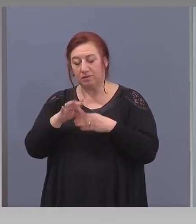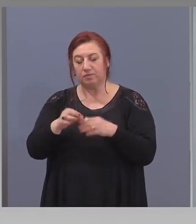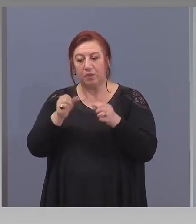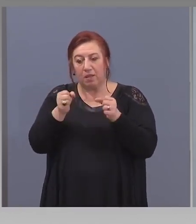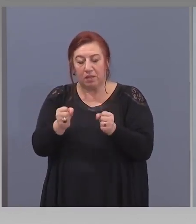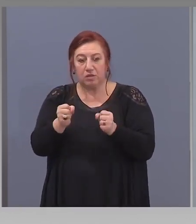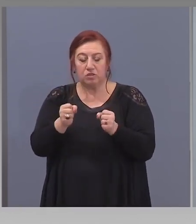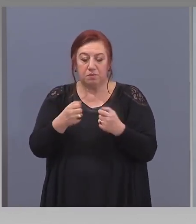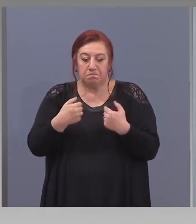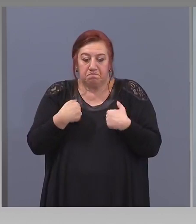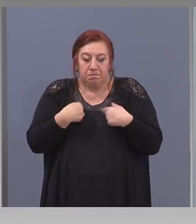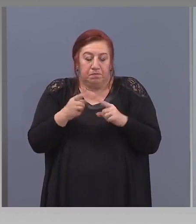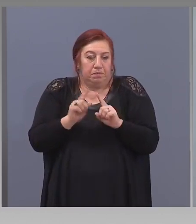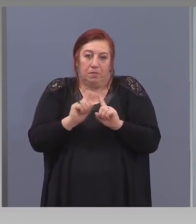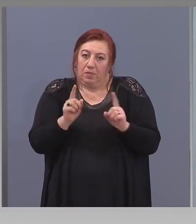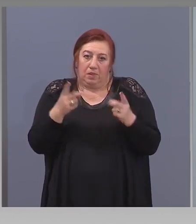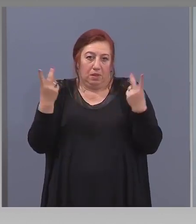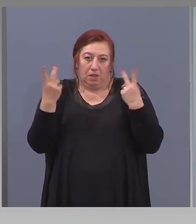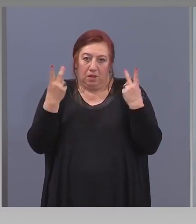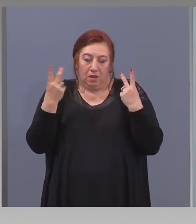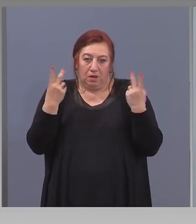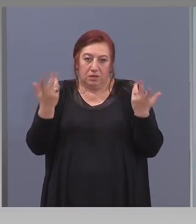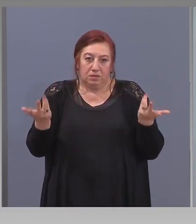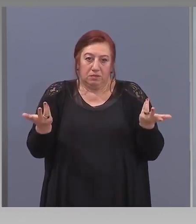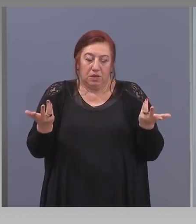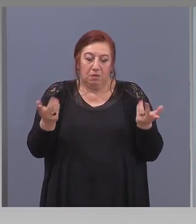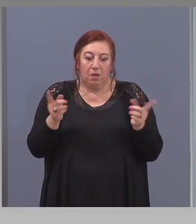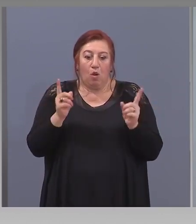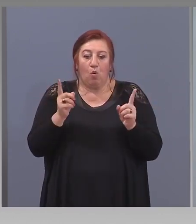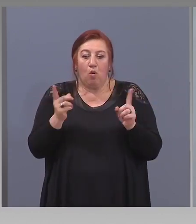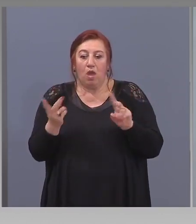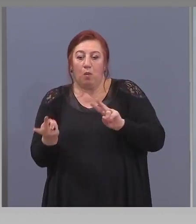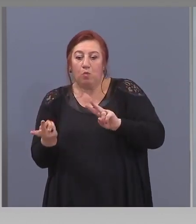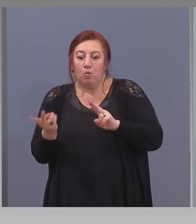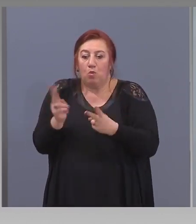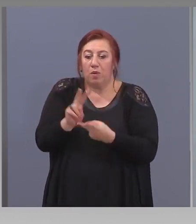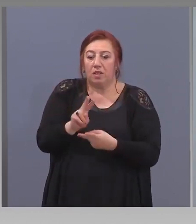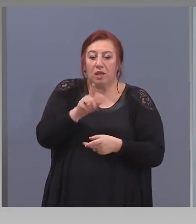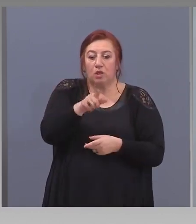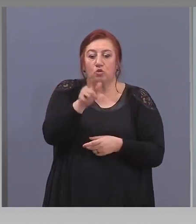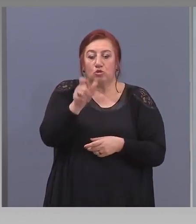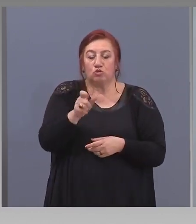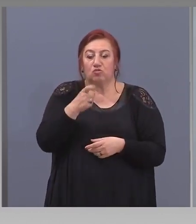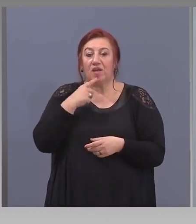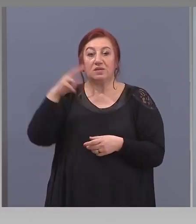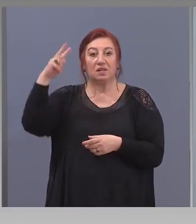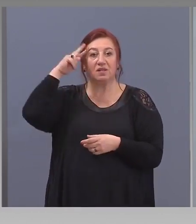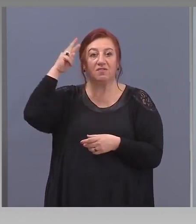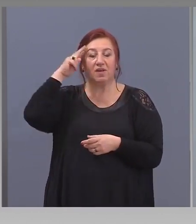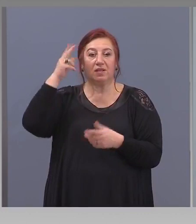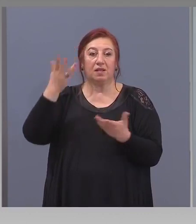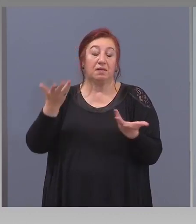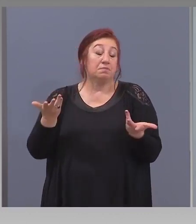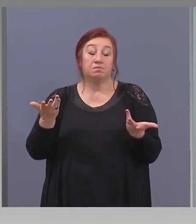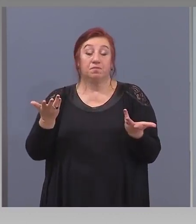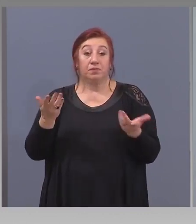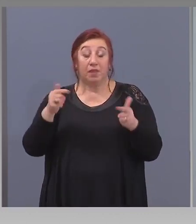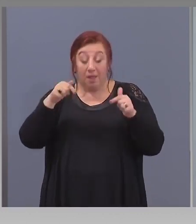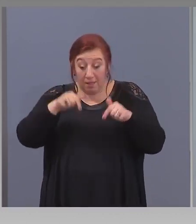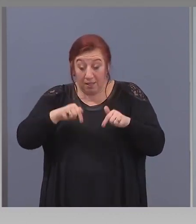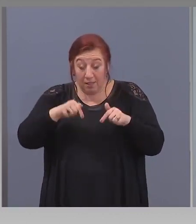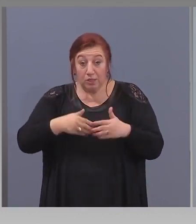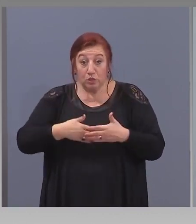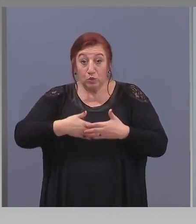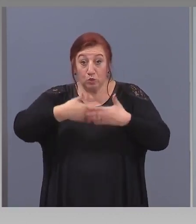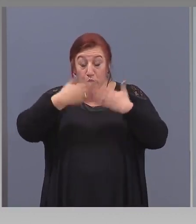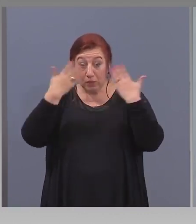Не мога да разбера кое го промени от четвъртък до неделя. 2 дена. И днеска сутринта в 10